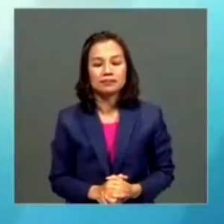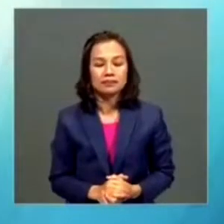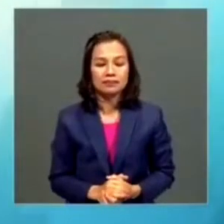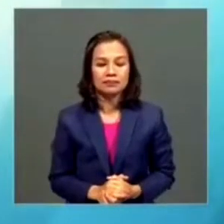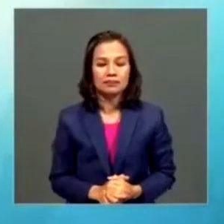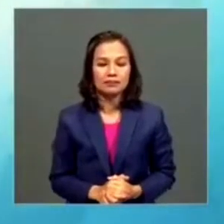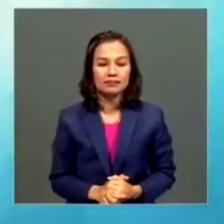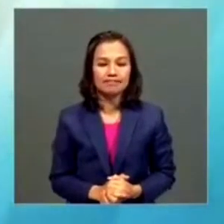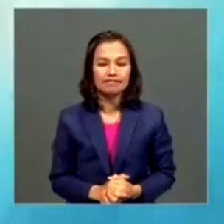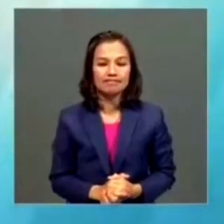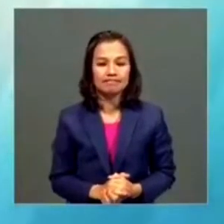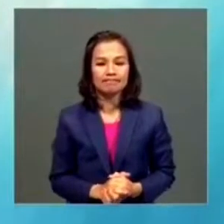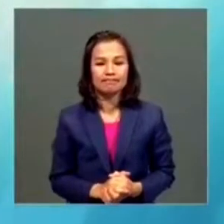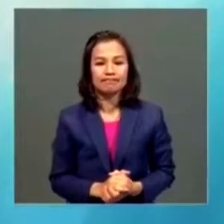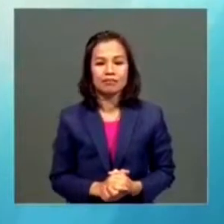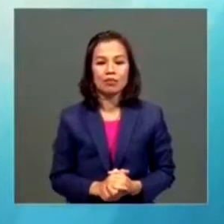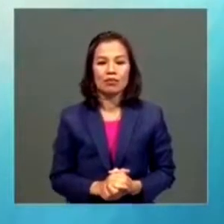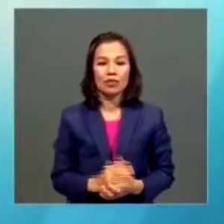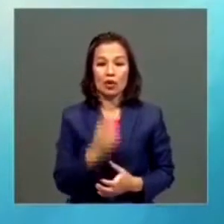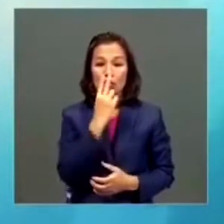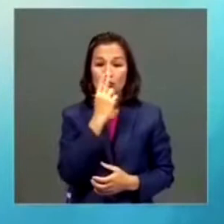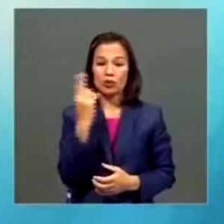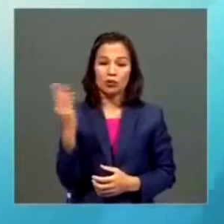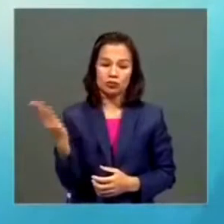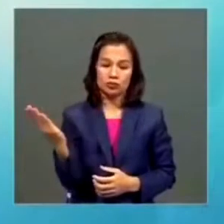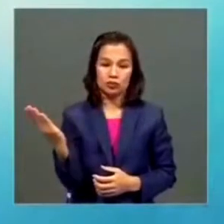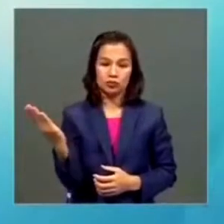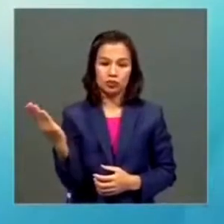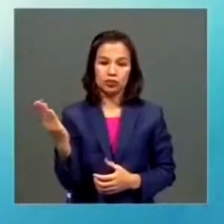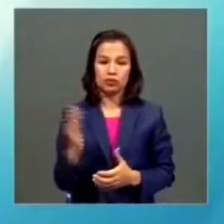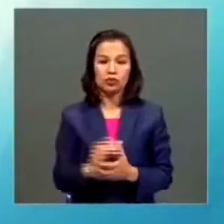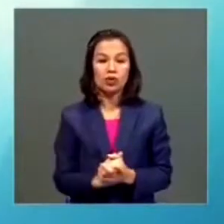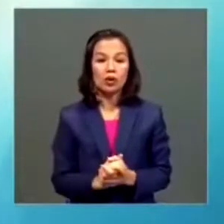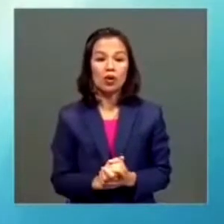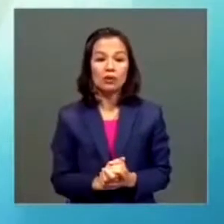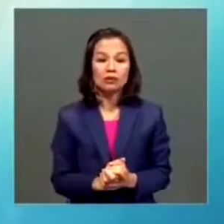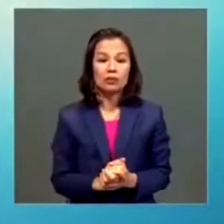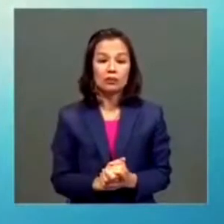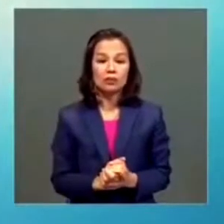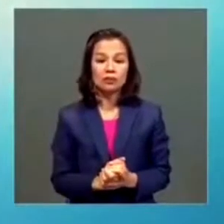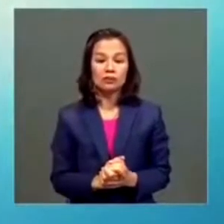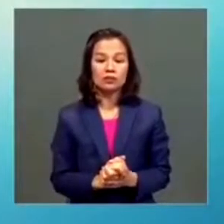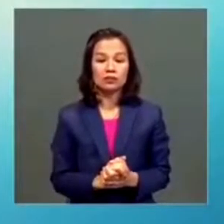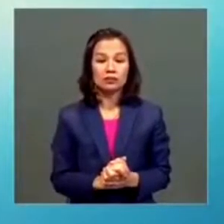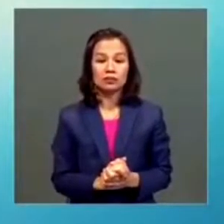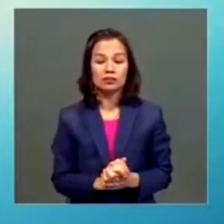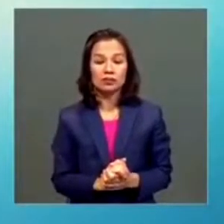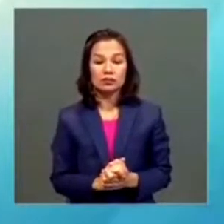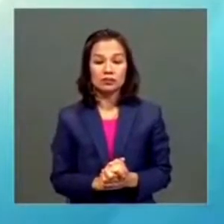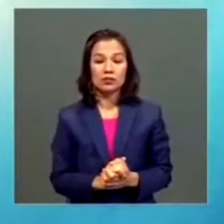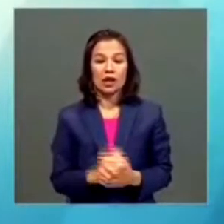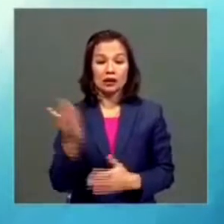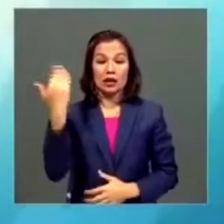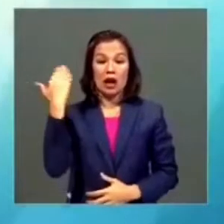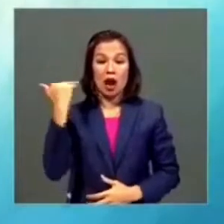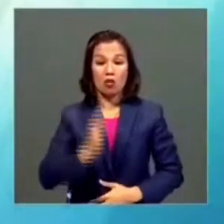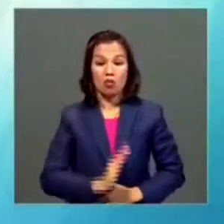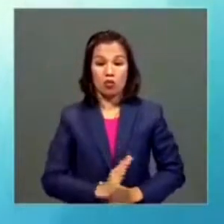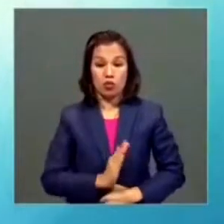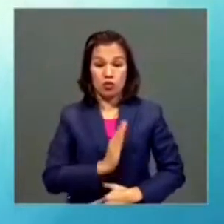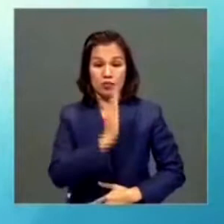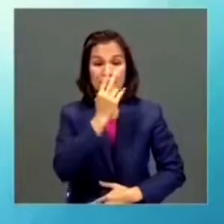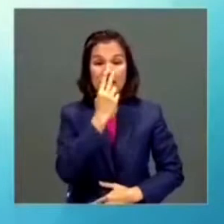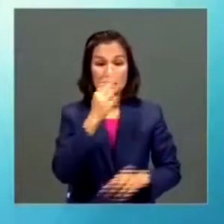ดูสไลด์ถัดไปครับนี่คือสไลด์ที่เราเคยภูมิใจกับ